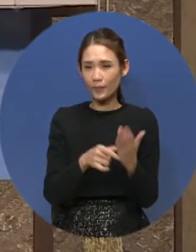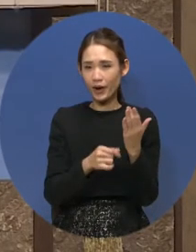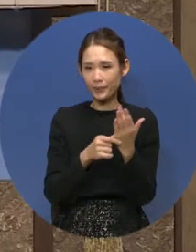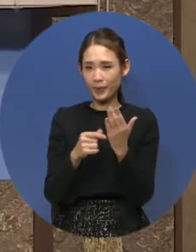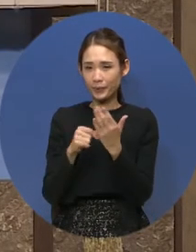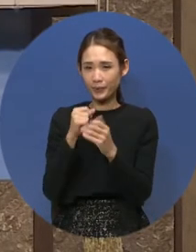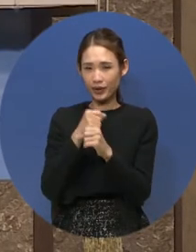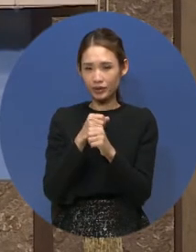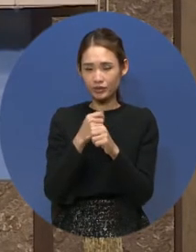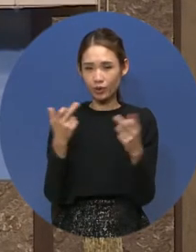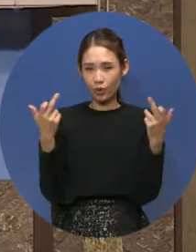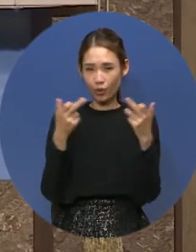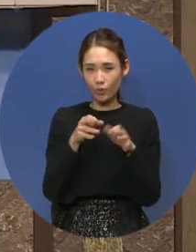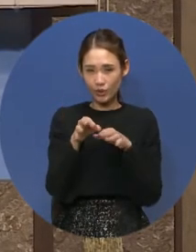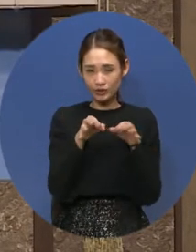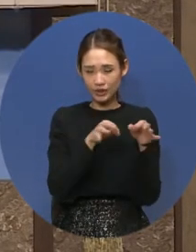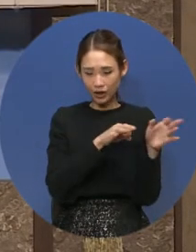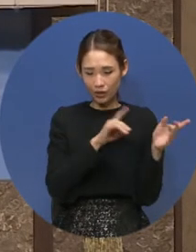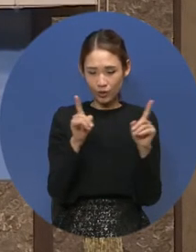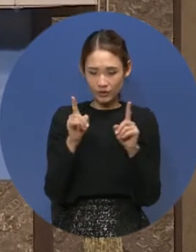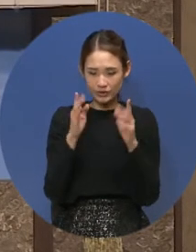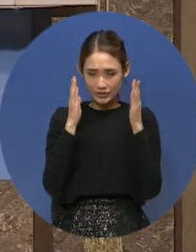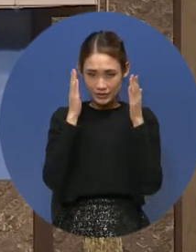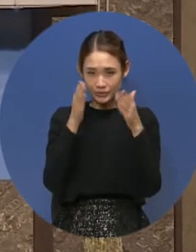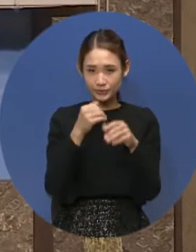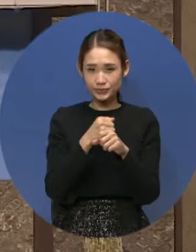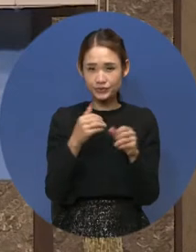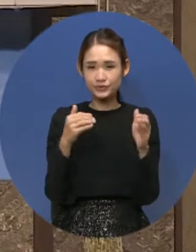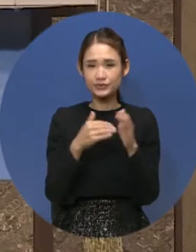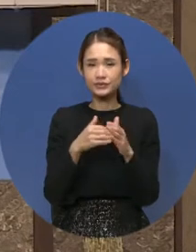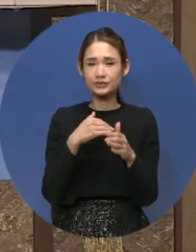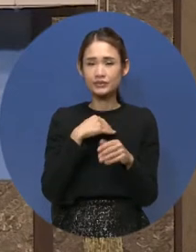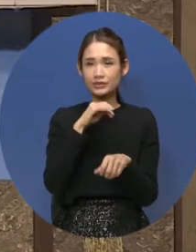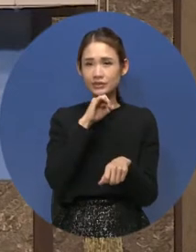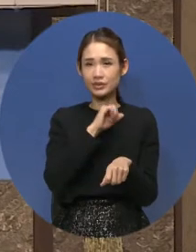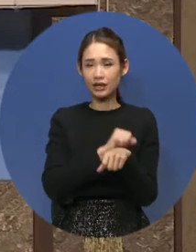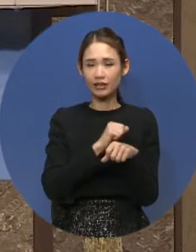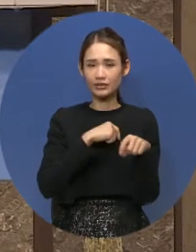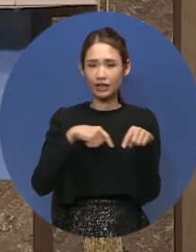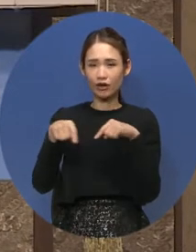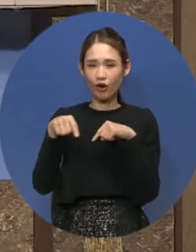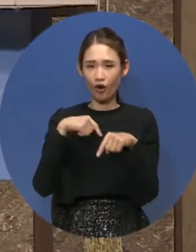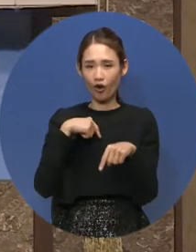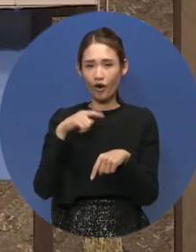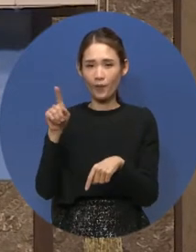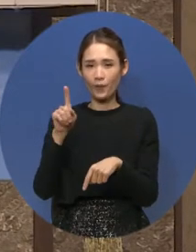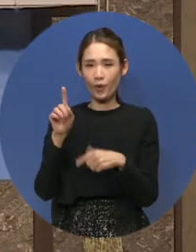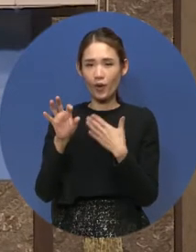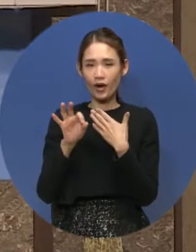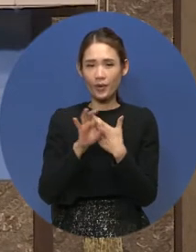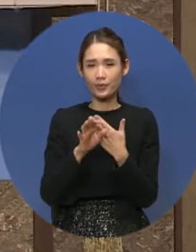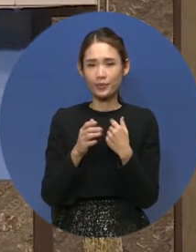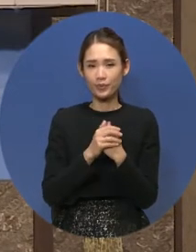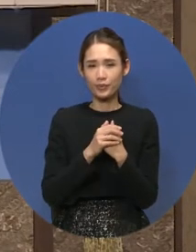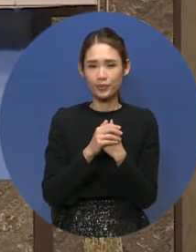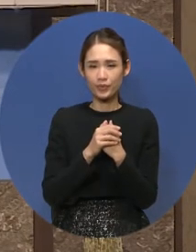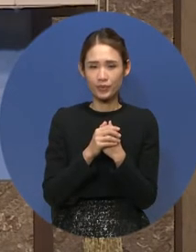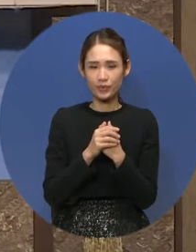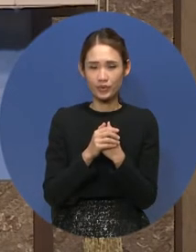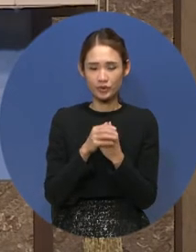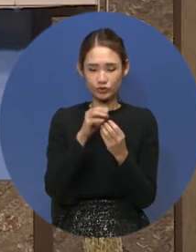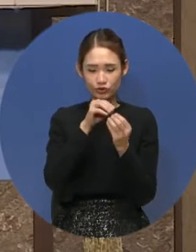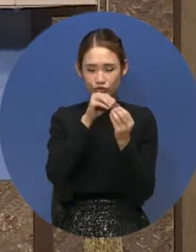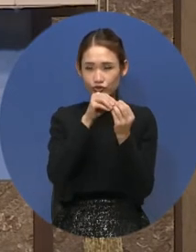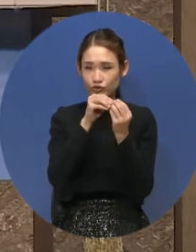상권 살리기에 네. 집중을 했습니다. 또 가장 저희가 이제 좀 잘한 정책 중에 하나가 지난 추석 때